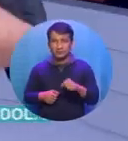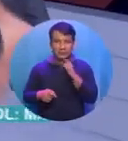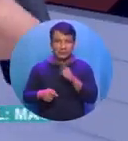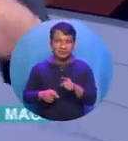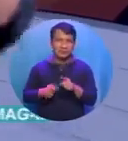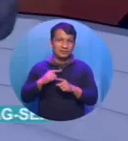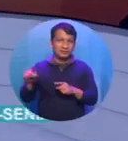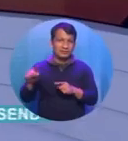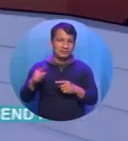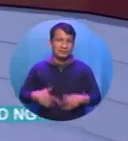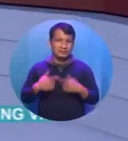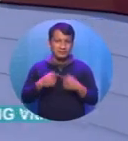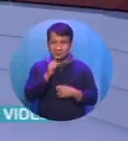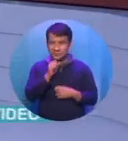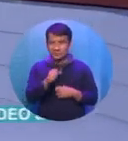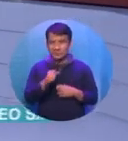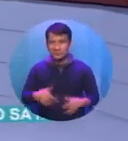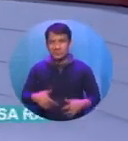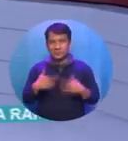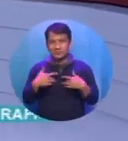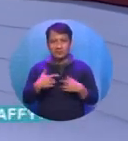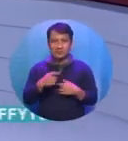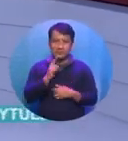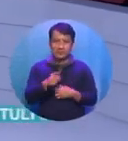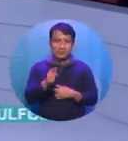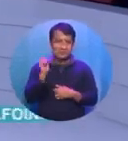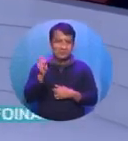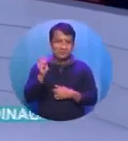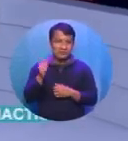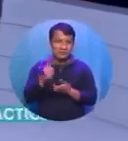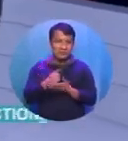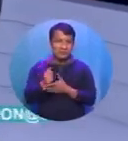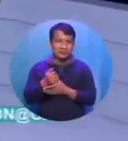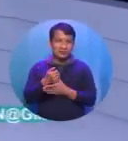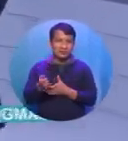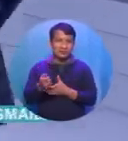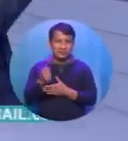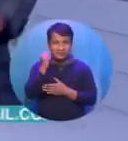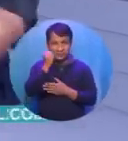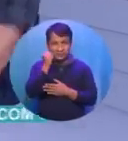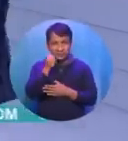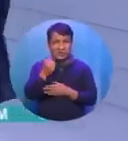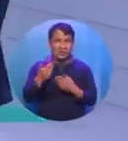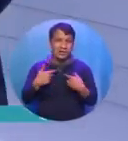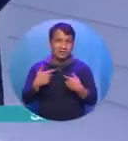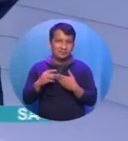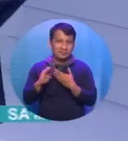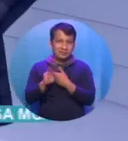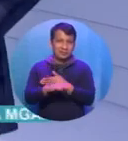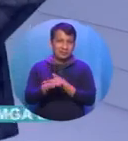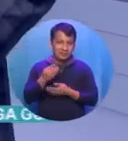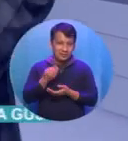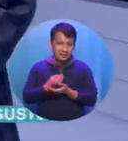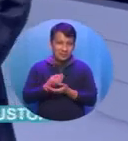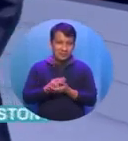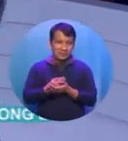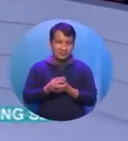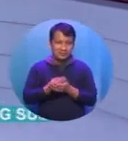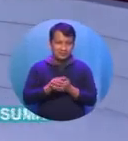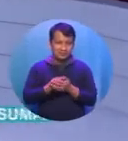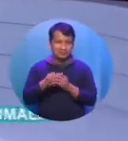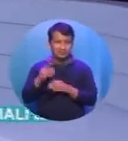tayong sigurista sa ating buhay. Para naman, mabilis umasenso. Palaging may fallback. Ha? May plan